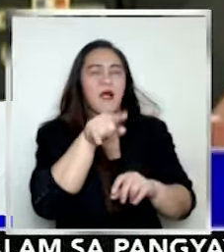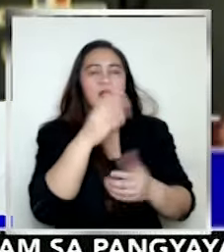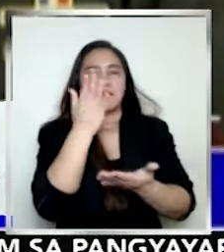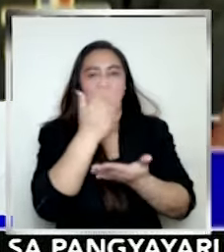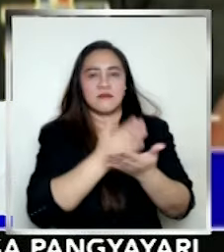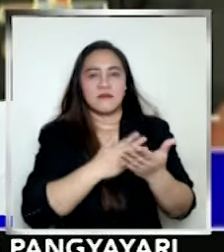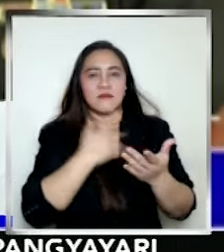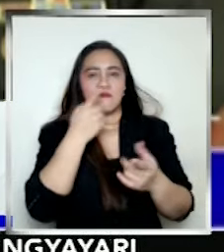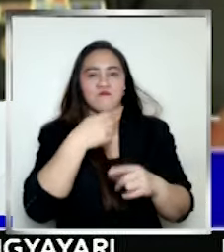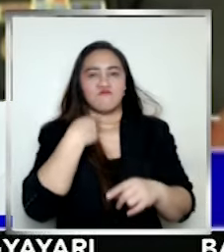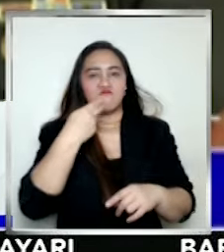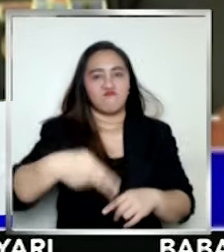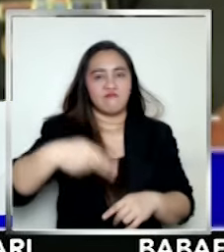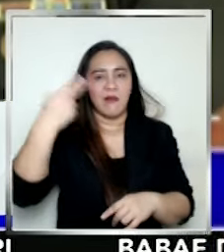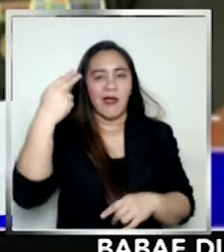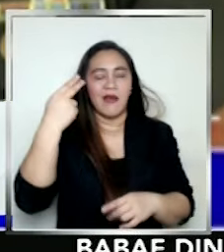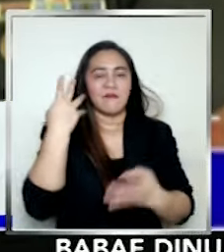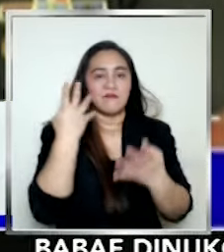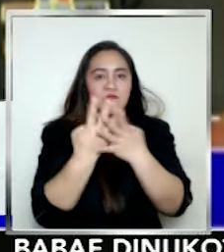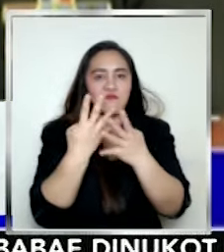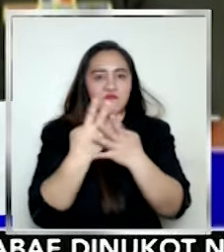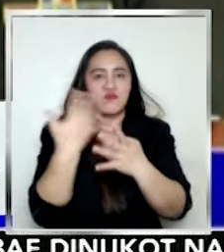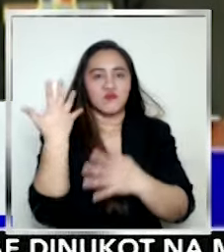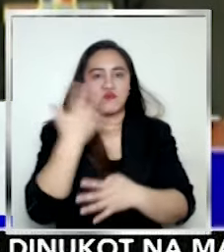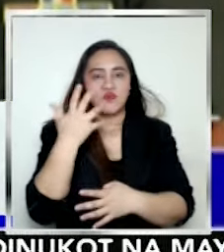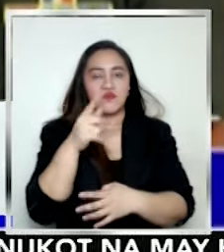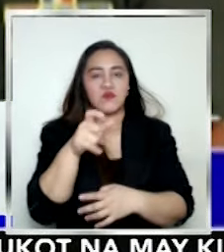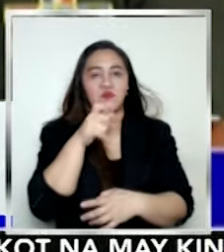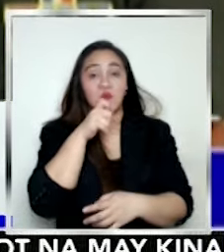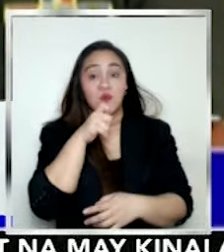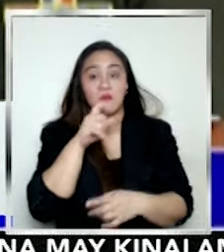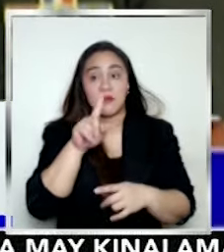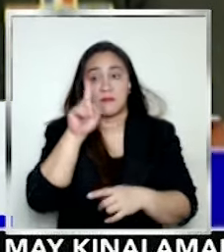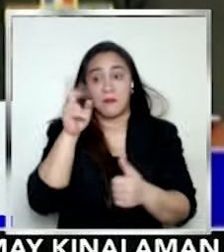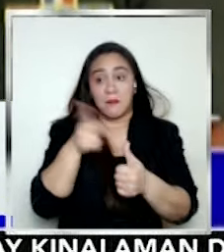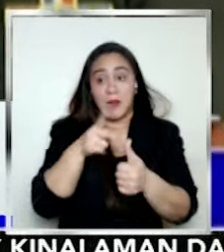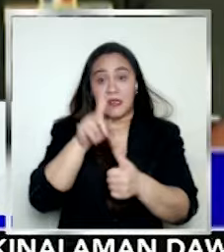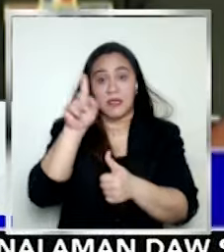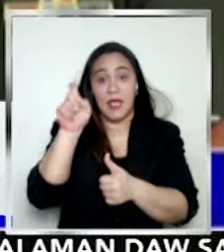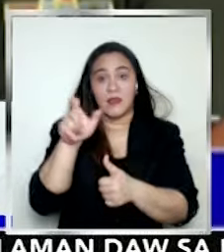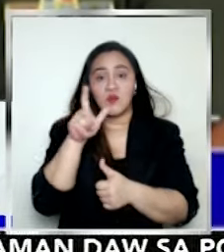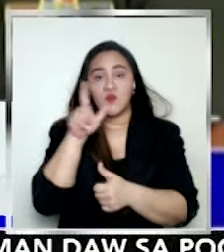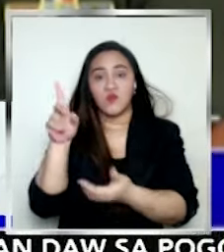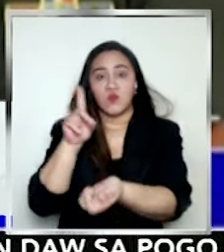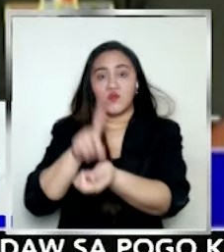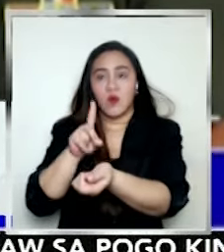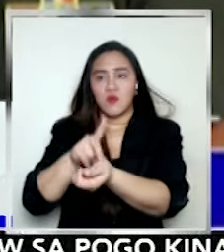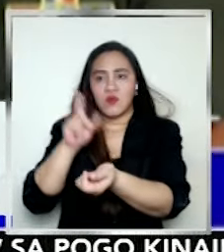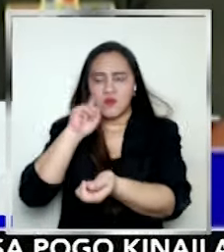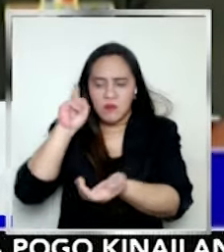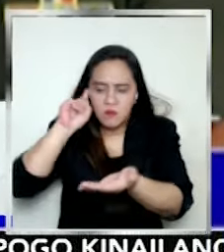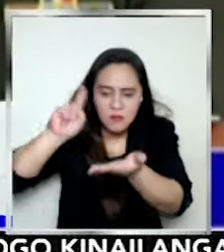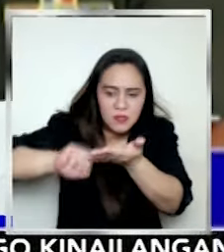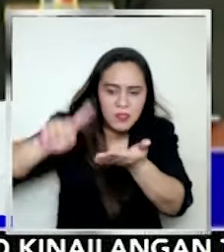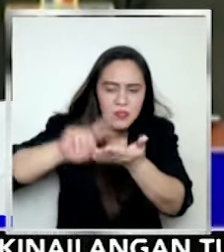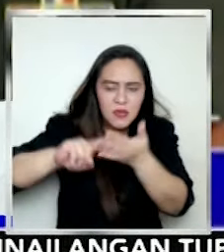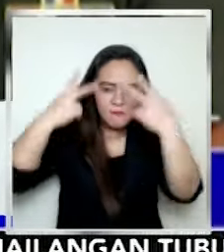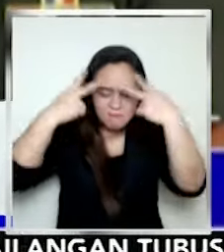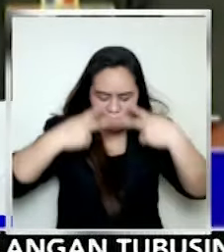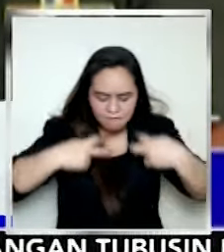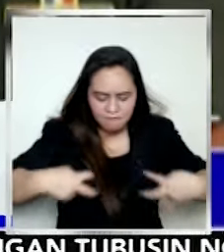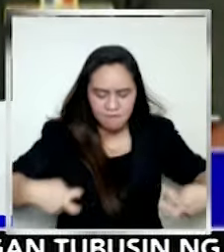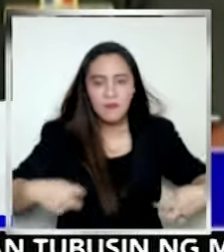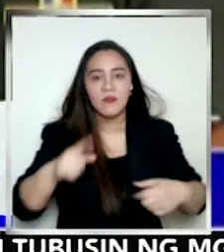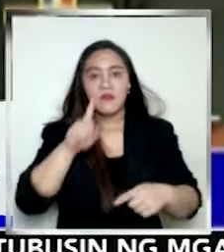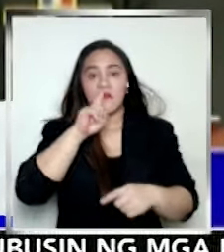Bilibid. Sino ba yung attending doctor dyan? Sino nag-autopsy? Sino nagsabi na talaga namatay ng